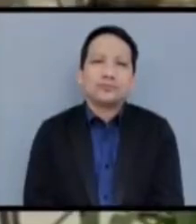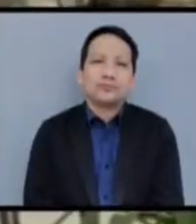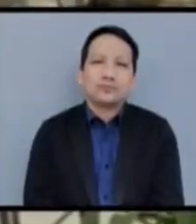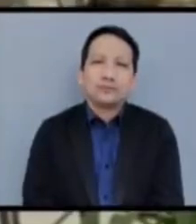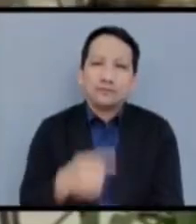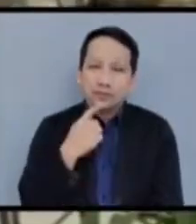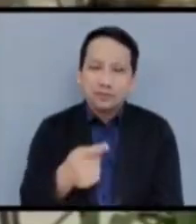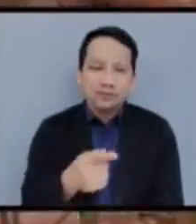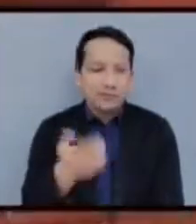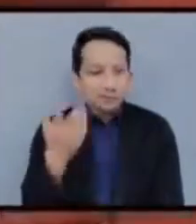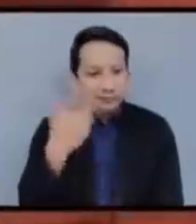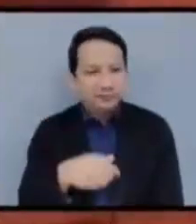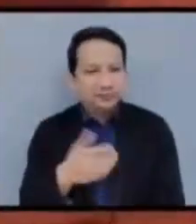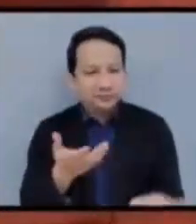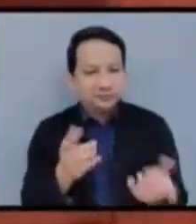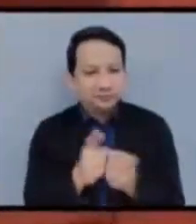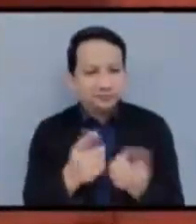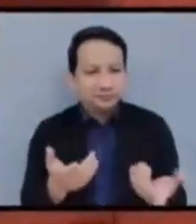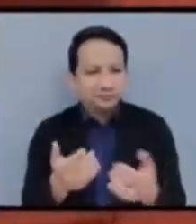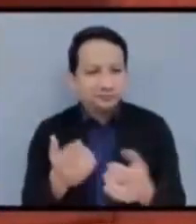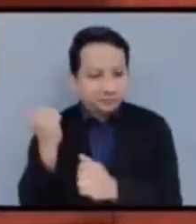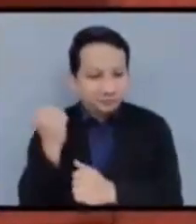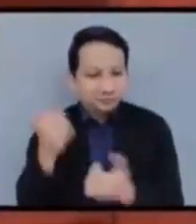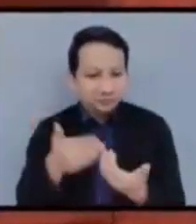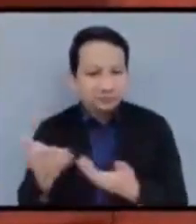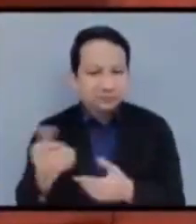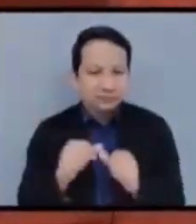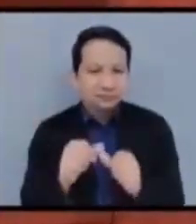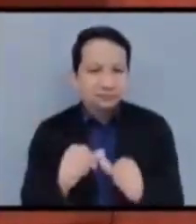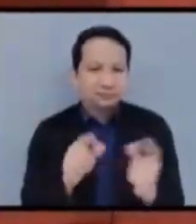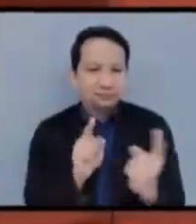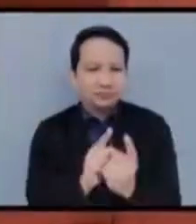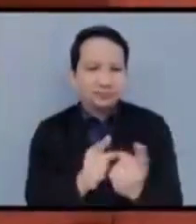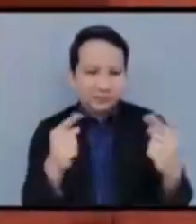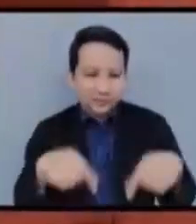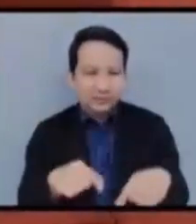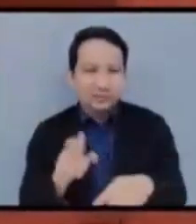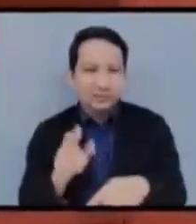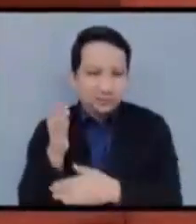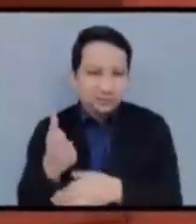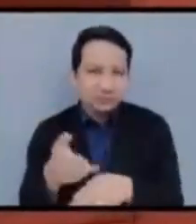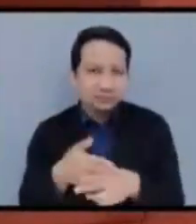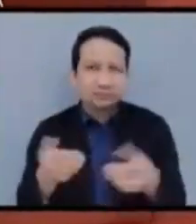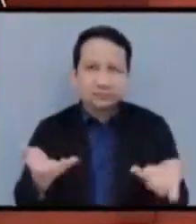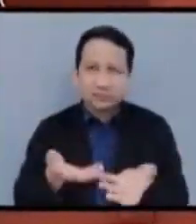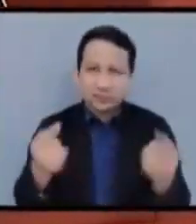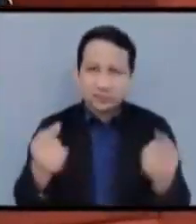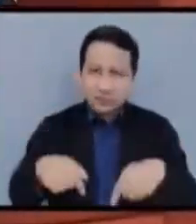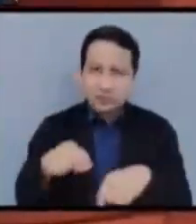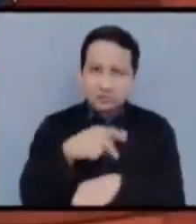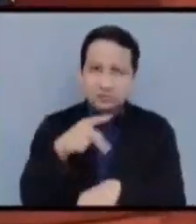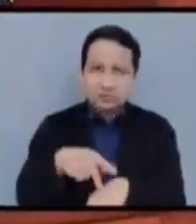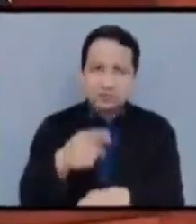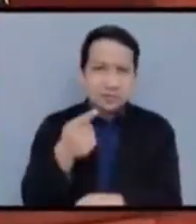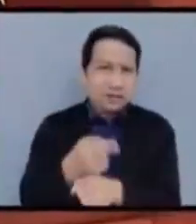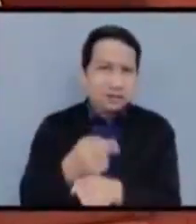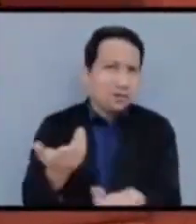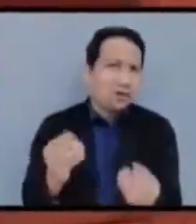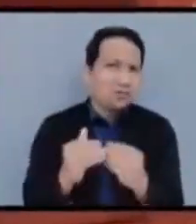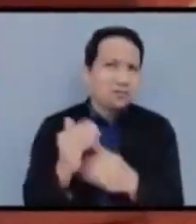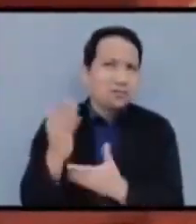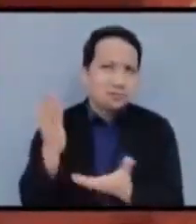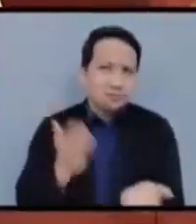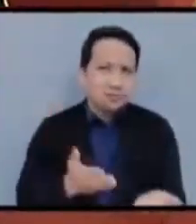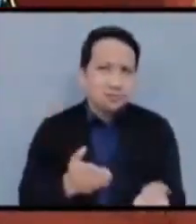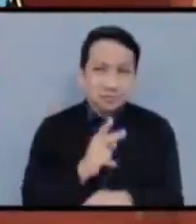Pierre Beatrix, at sana ay ma-meet ka namin soon. Kahit dito sa Pilipinas, ano, na madala mo yung talent mo dito. Siguro